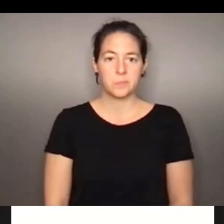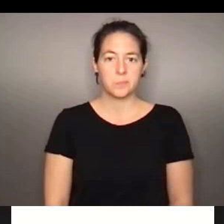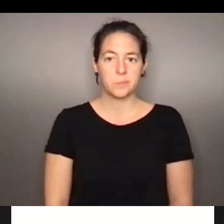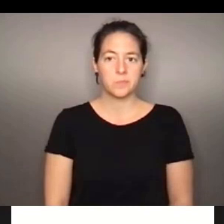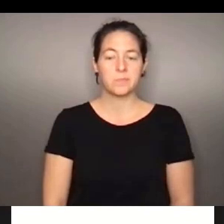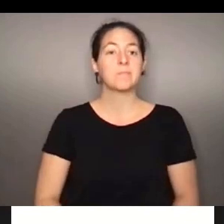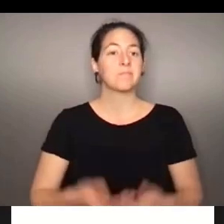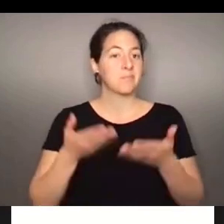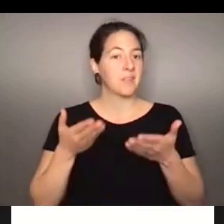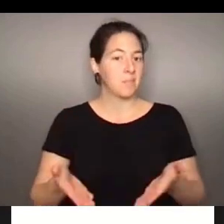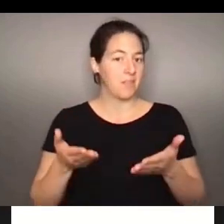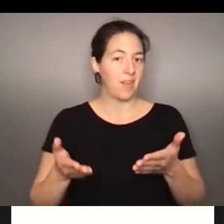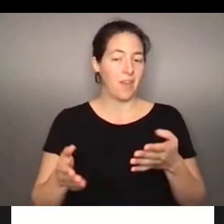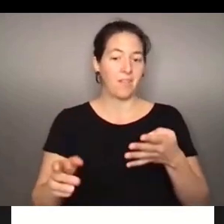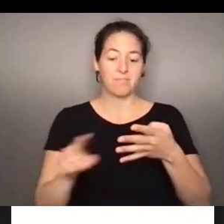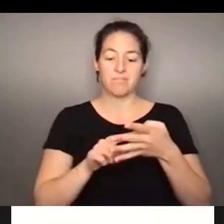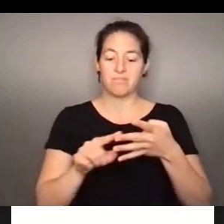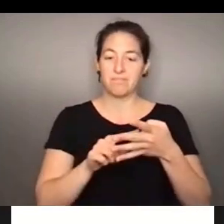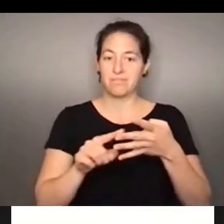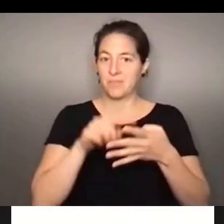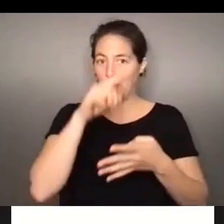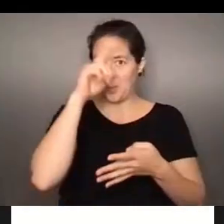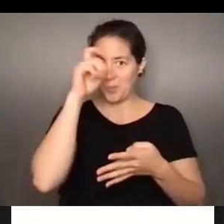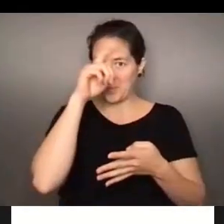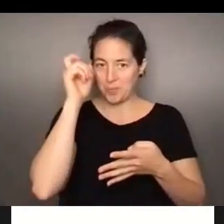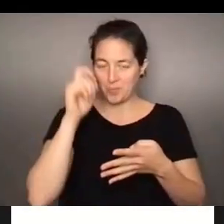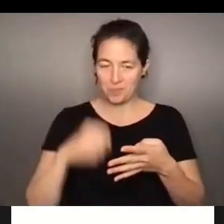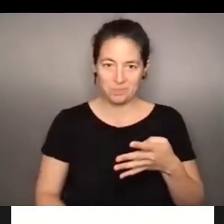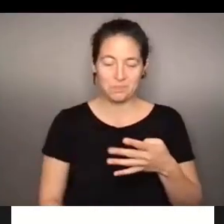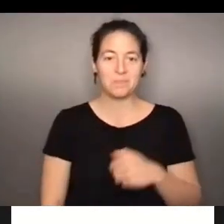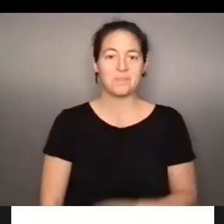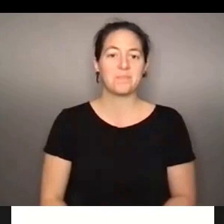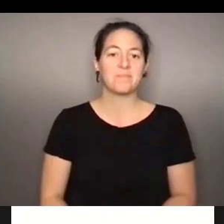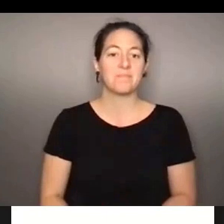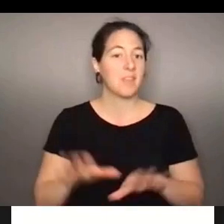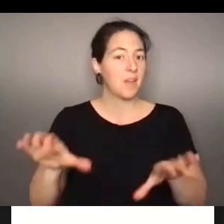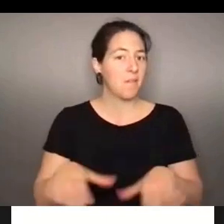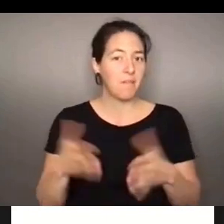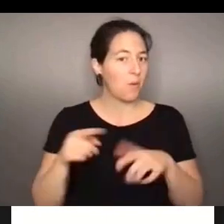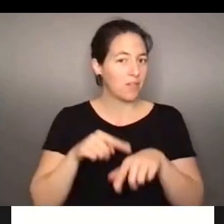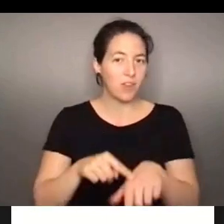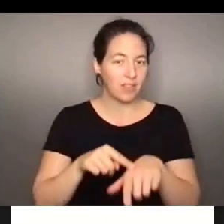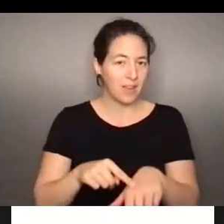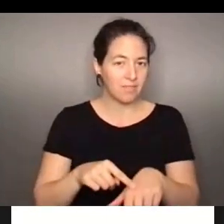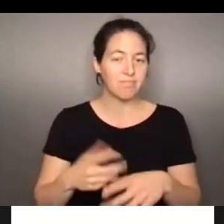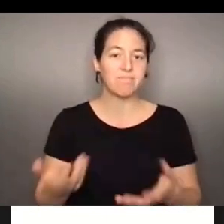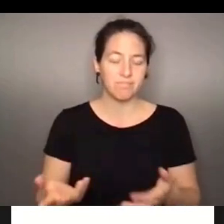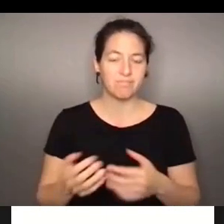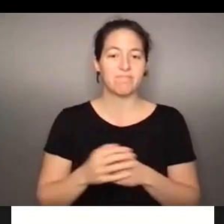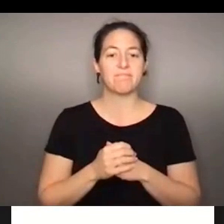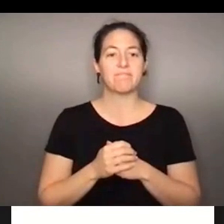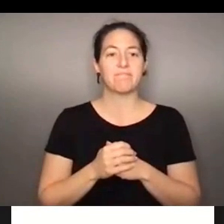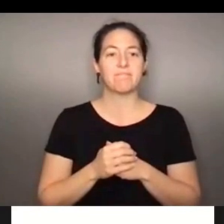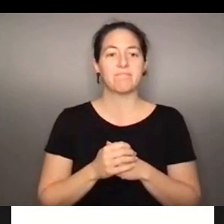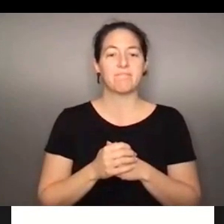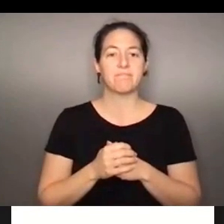Nous voici maintenant rendus à la deuxième semaine du mois d'août. Qu'est-ce qu'on fait au potager maintenant?